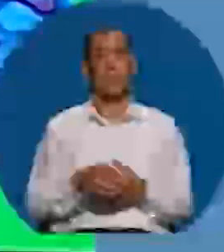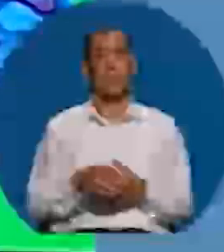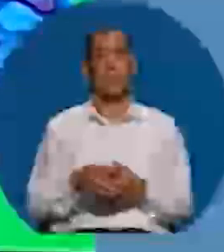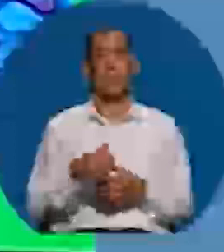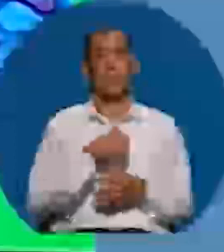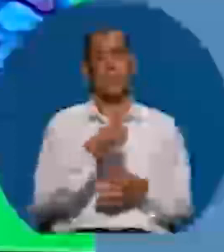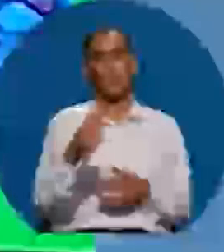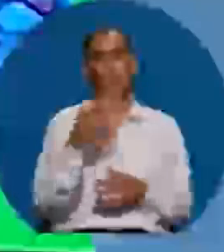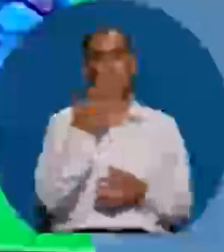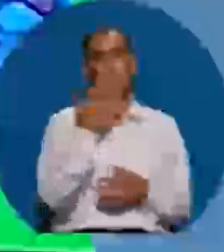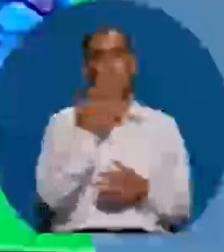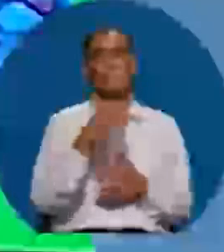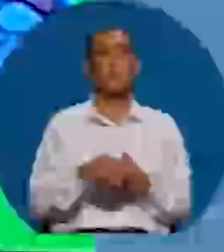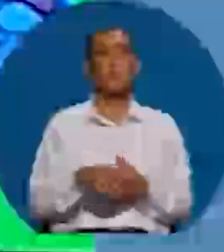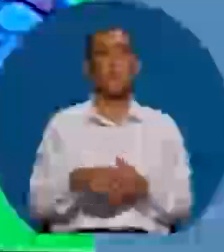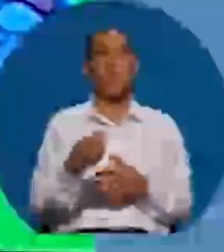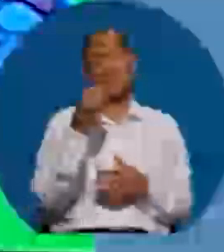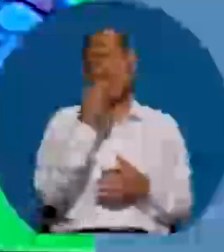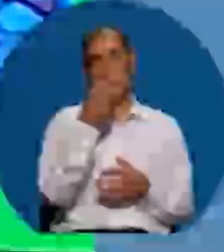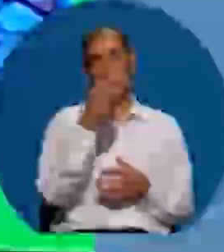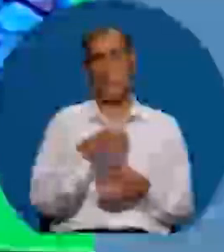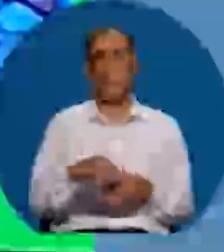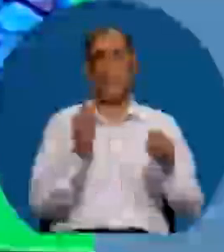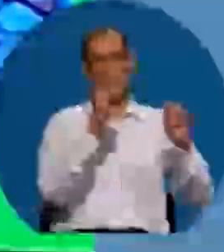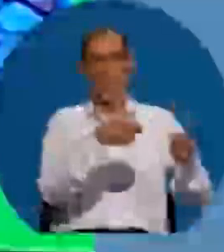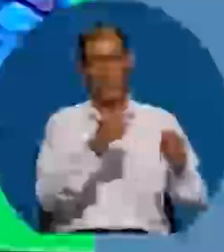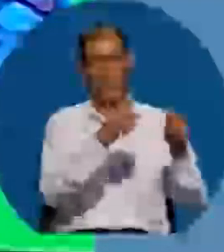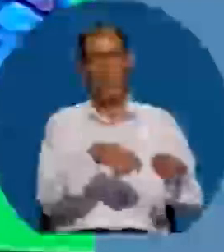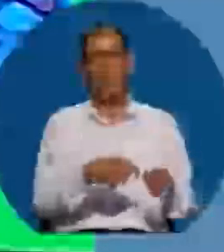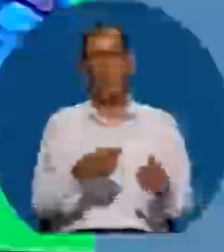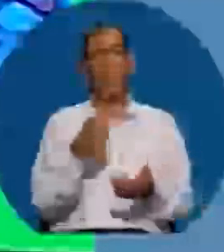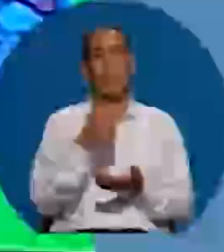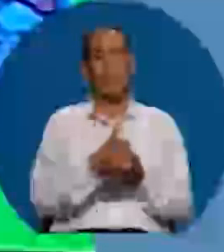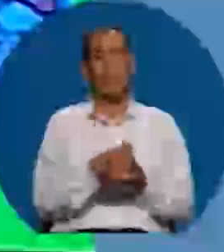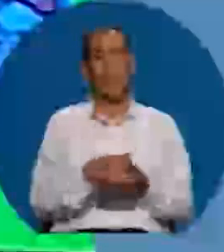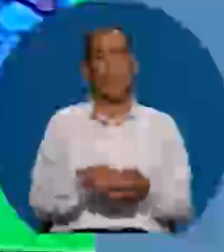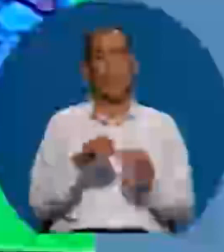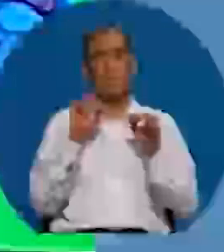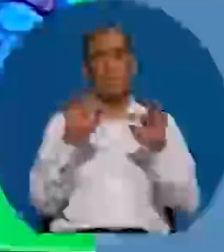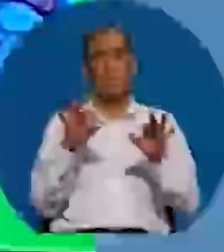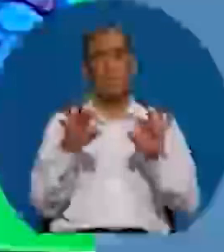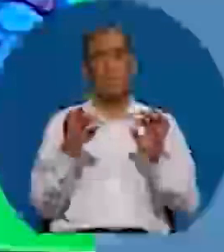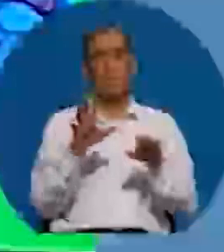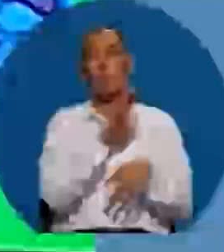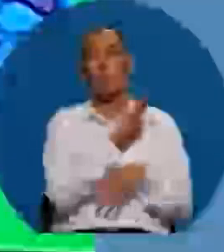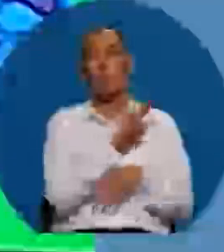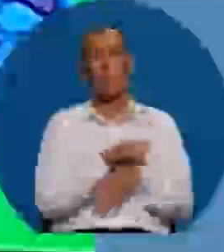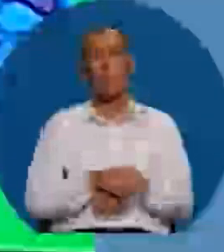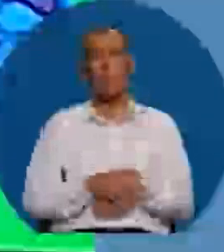тағам екенлігі, оның ең қош исли тағам екенлігін Дихан баба қанға түсіндірген еді.